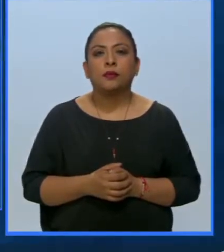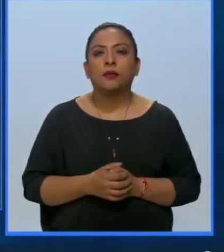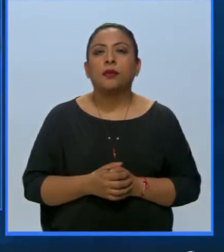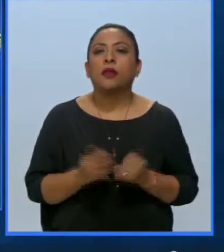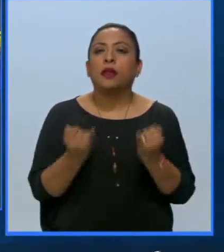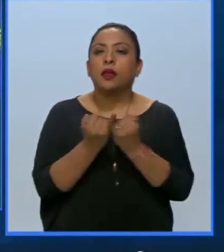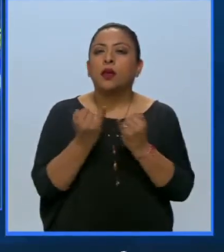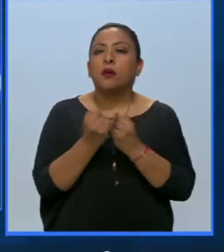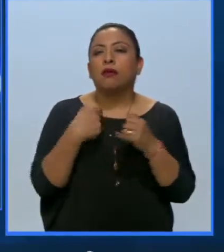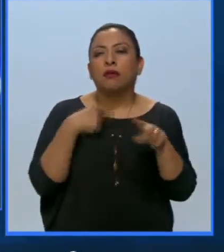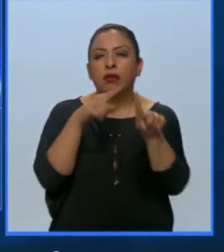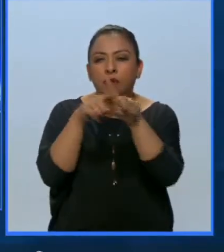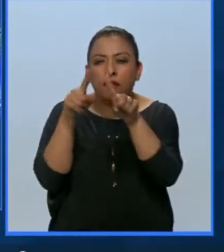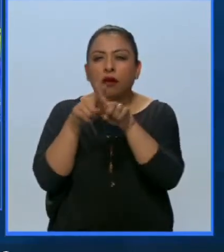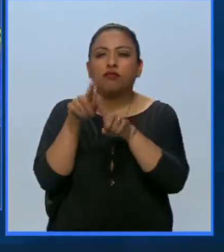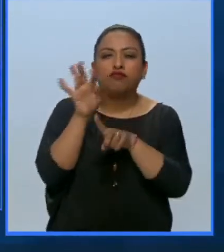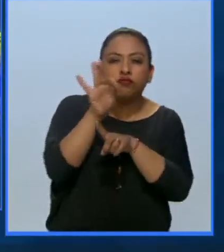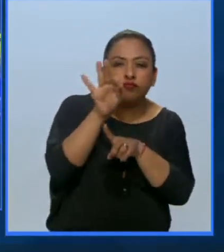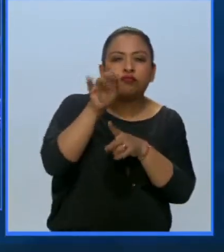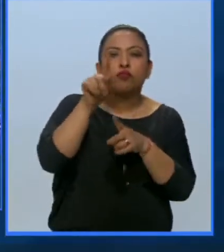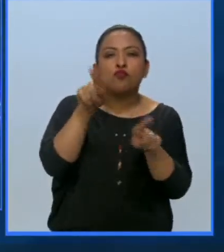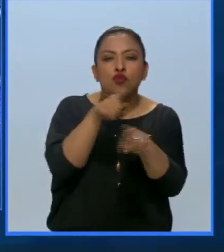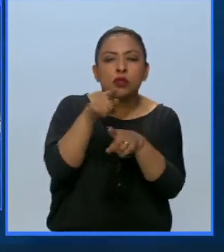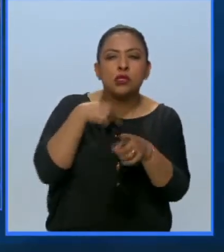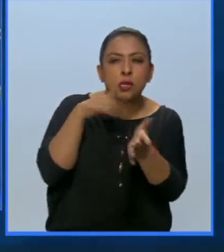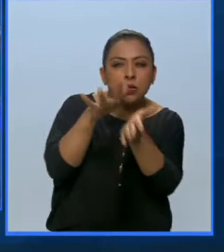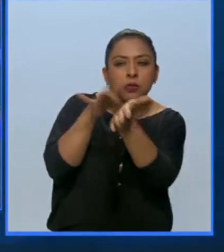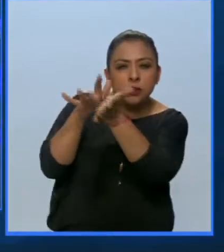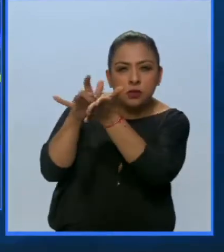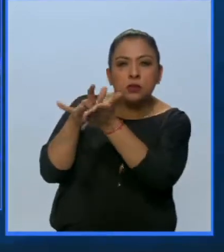Igualmente, son múltiples las influencias musicales que reconocen.